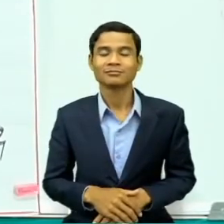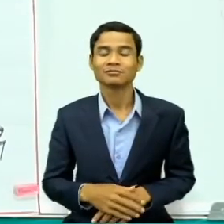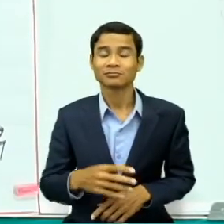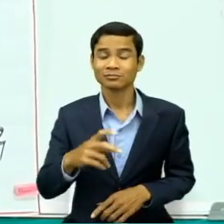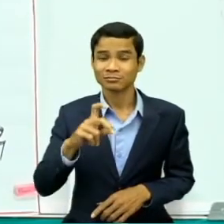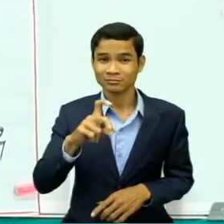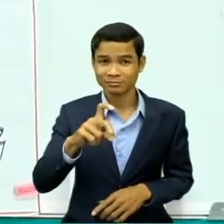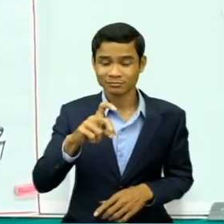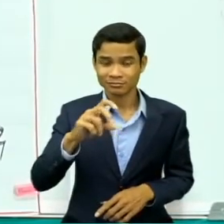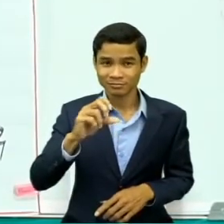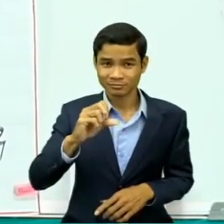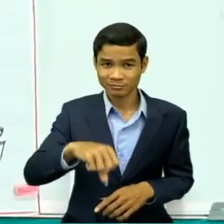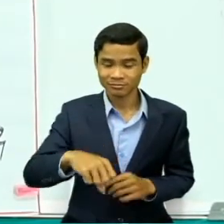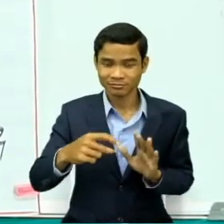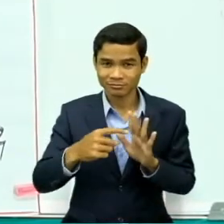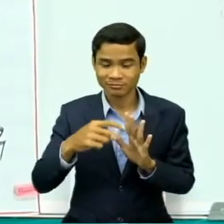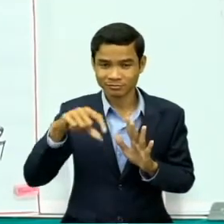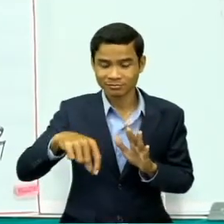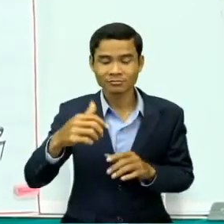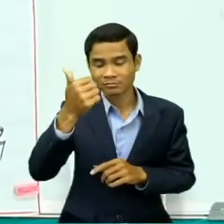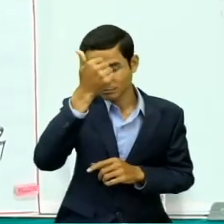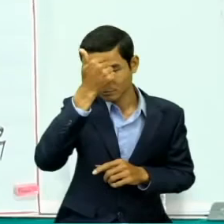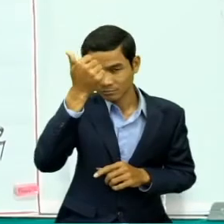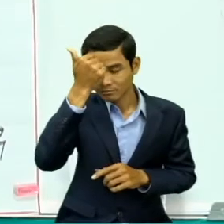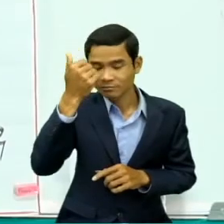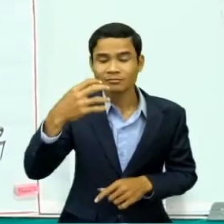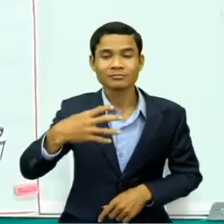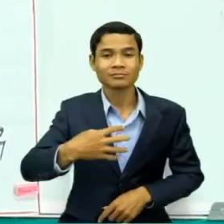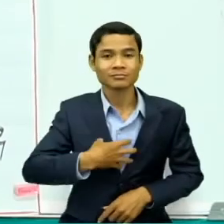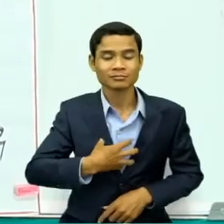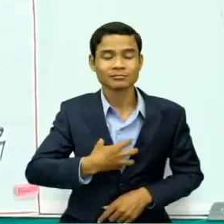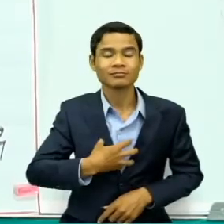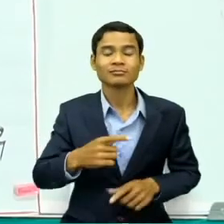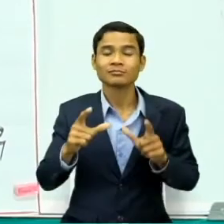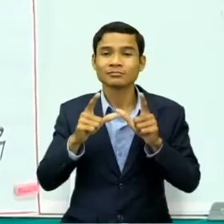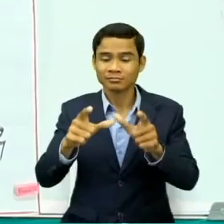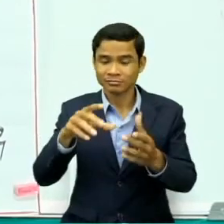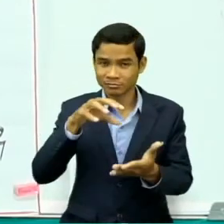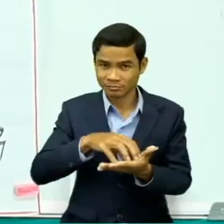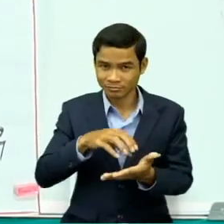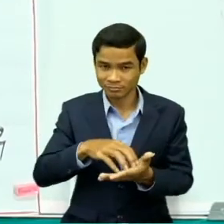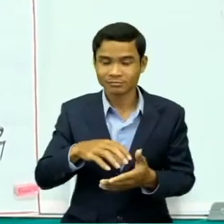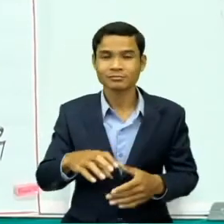plok nấc phnọc chong tới phnom penh